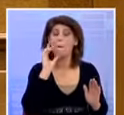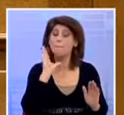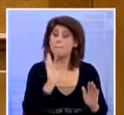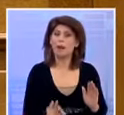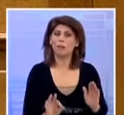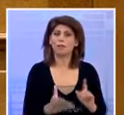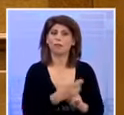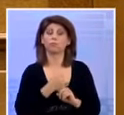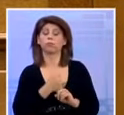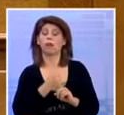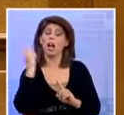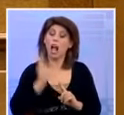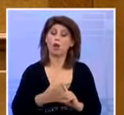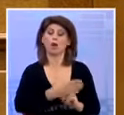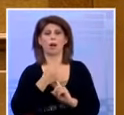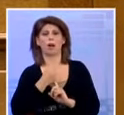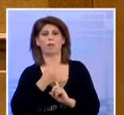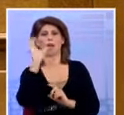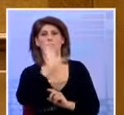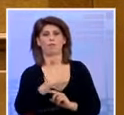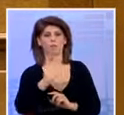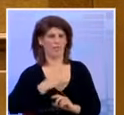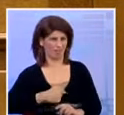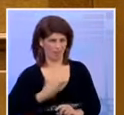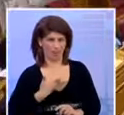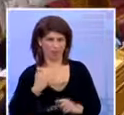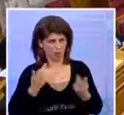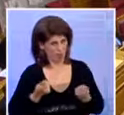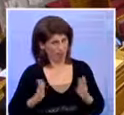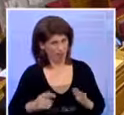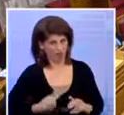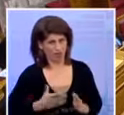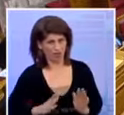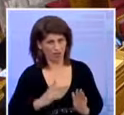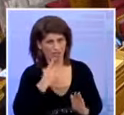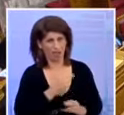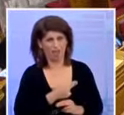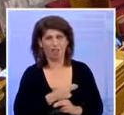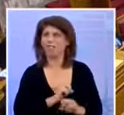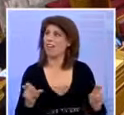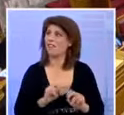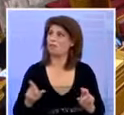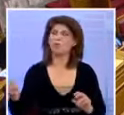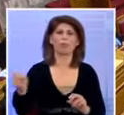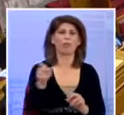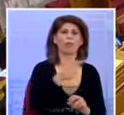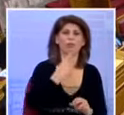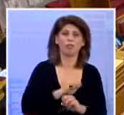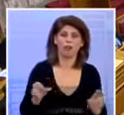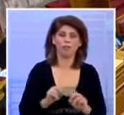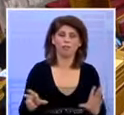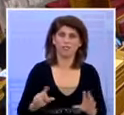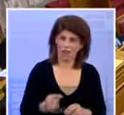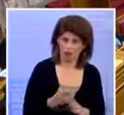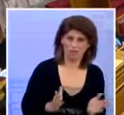τα διακρατούν. Σας ενοχλεί ότι ήδη το έχω κάνει και το διαφημίζω δεξιά και αριστερά?